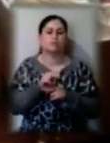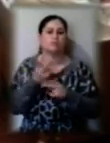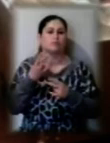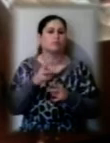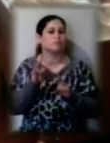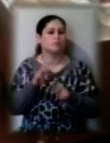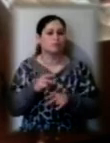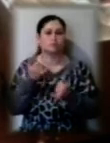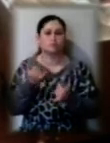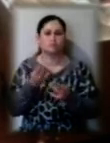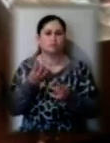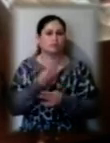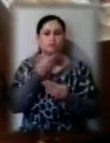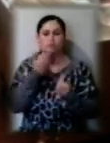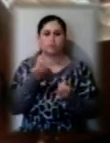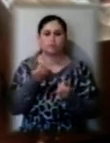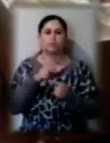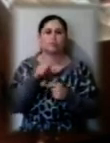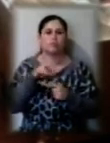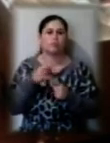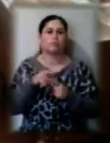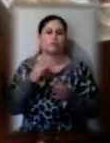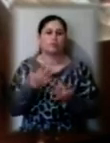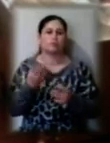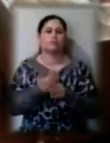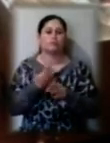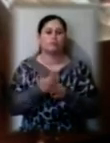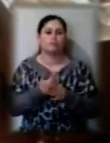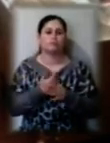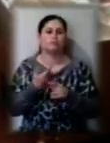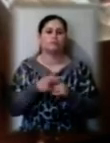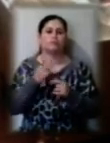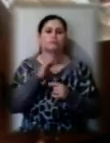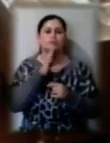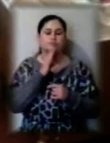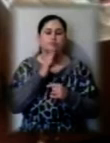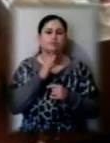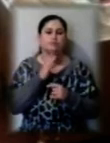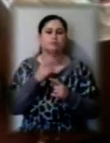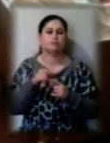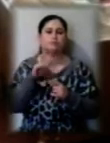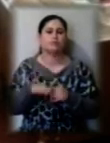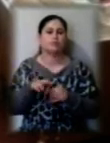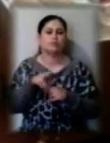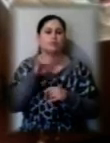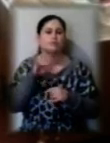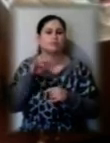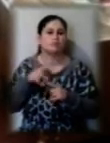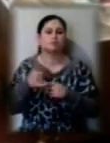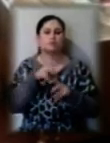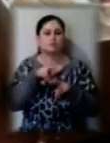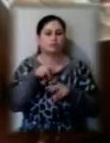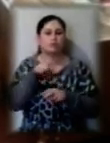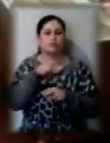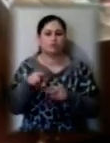медичного лікування, але потребують допомоги. Дівчата, молодший персонал доглядає за ними. Це